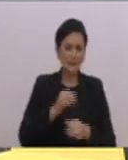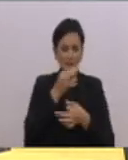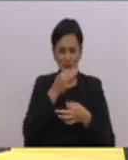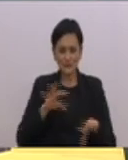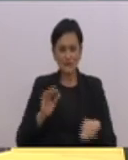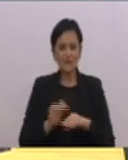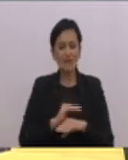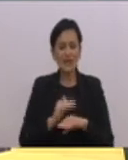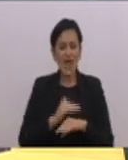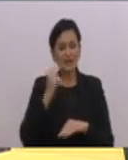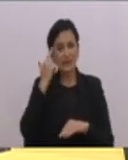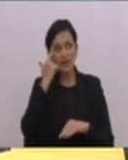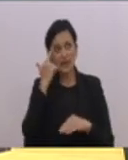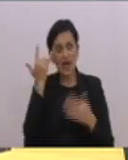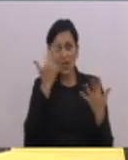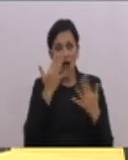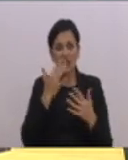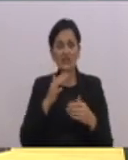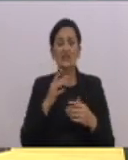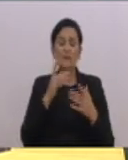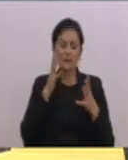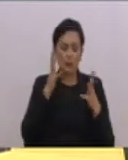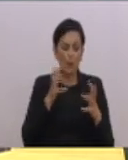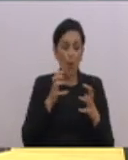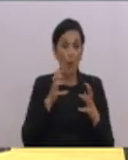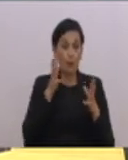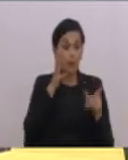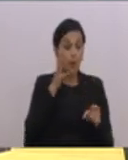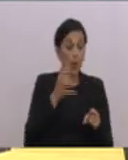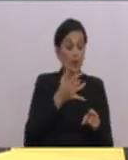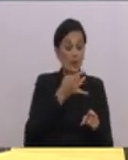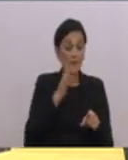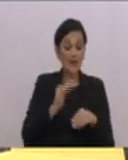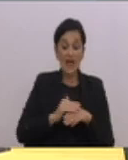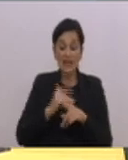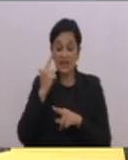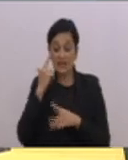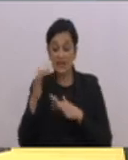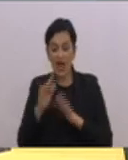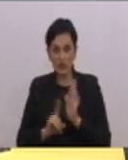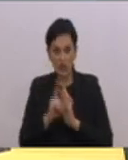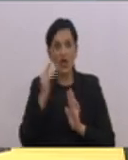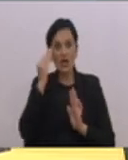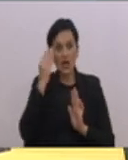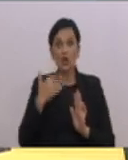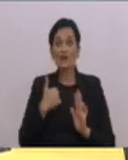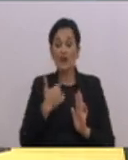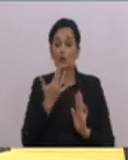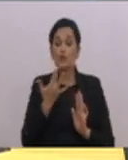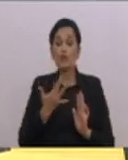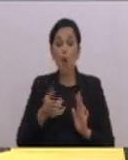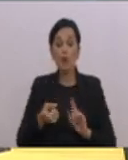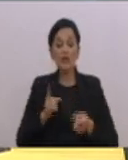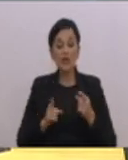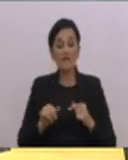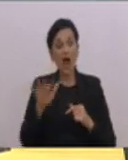კეთილი განზრახვები, ნებისმიერი ბოროტება კეთილი განზრახვით იწყება. და ეხლა გასაგებია, რომ ჩვენ პოლიტიკურ რეალობაში ევროპაში